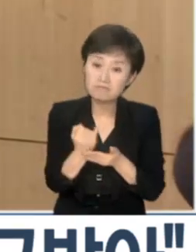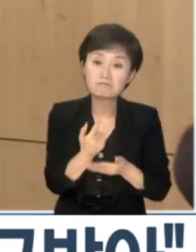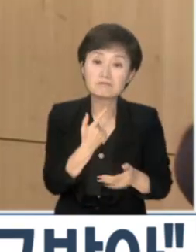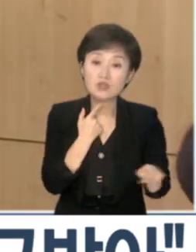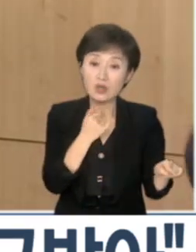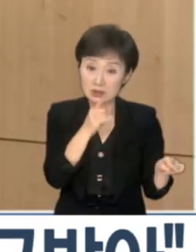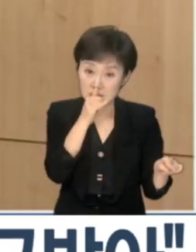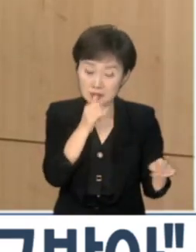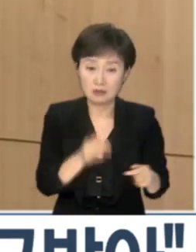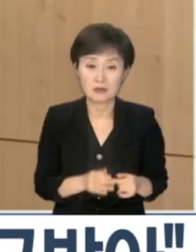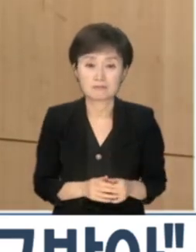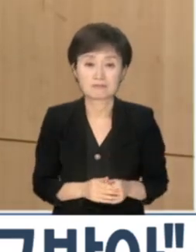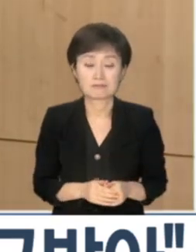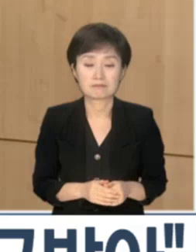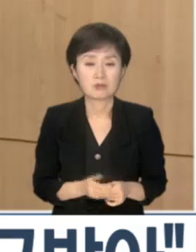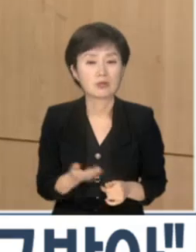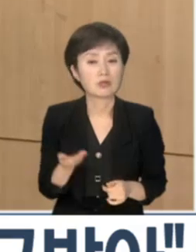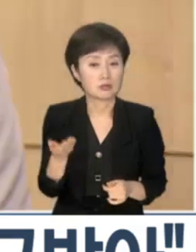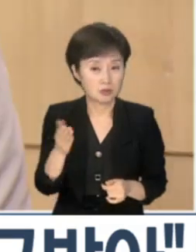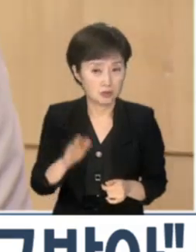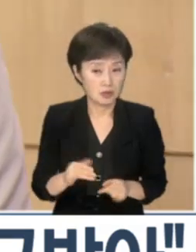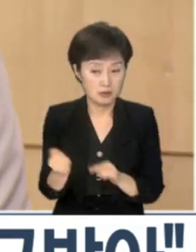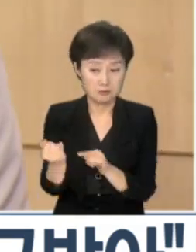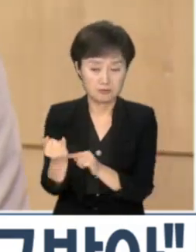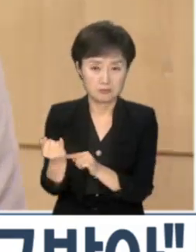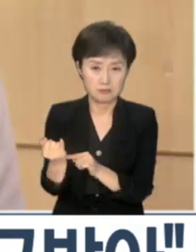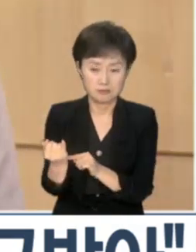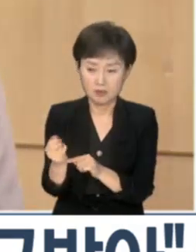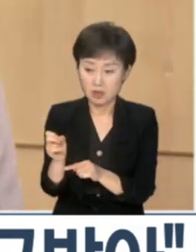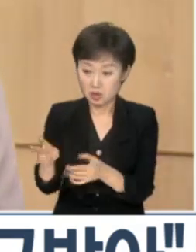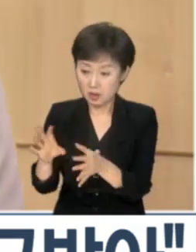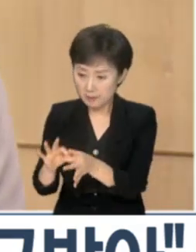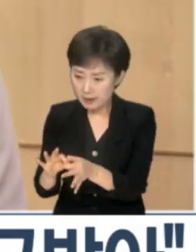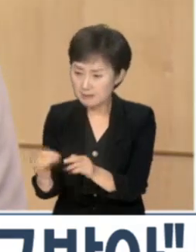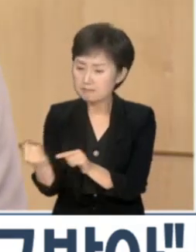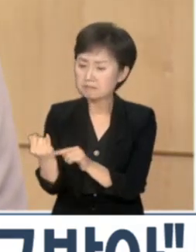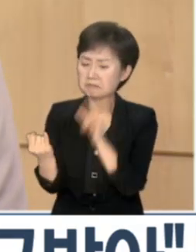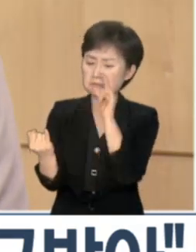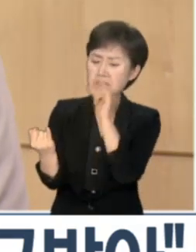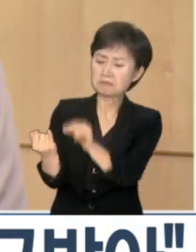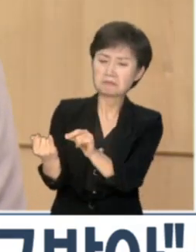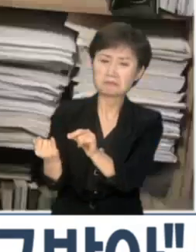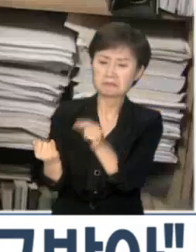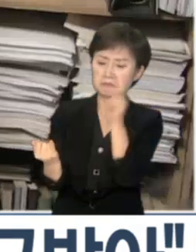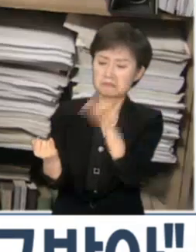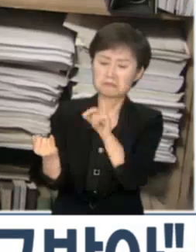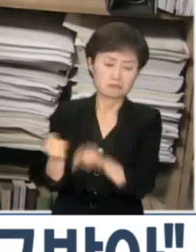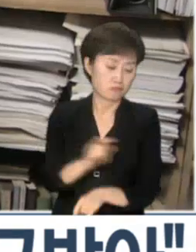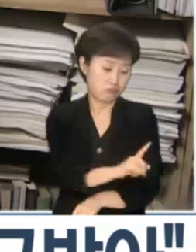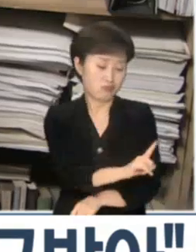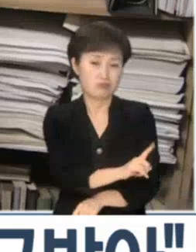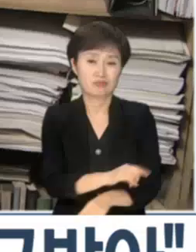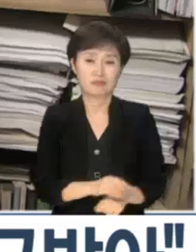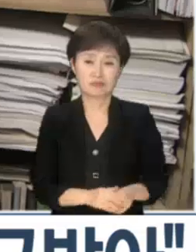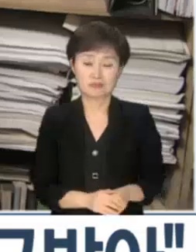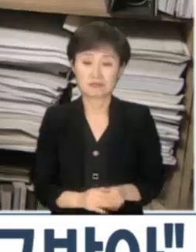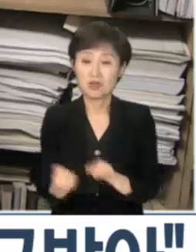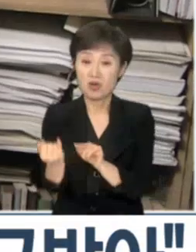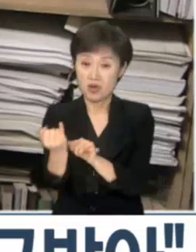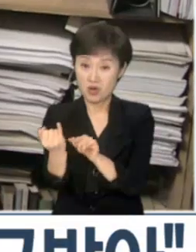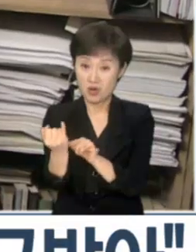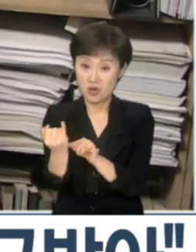활용했지 않습니까? 그런데 이분을 또 다시 여당으로 왔다고 해서 이분에 대해서 폄하할 이유는 없다고 봅니다. 왜냐하면은